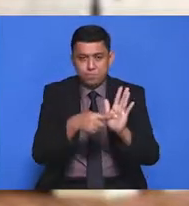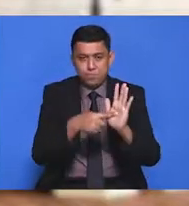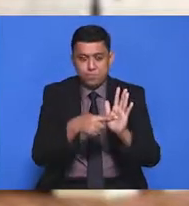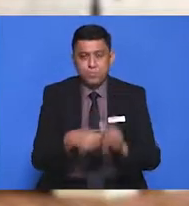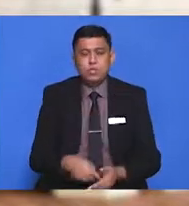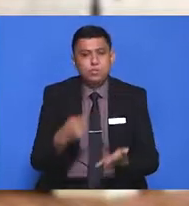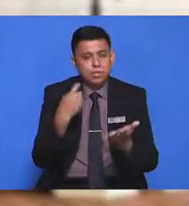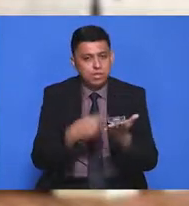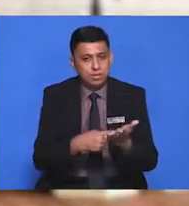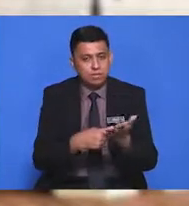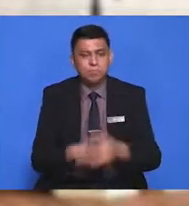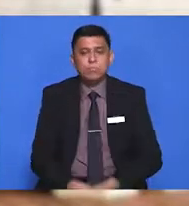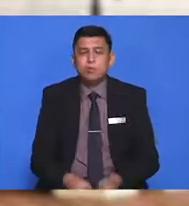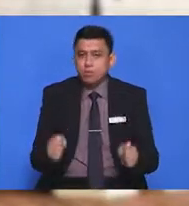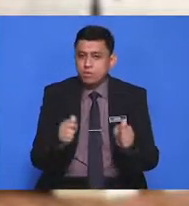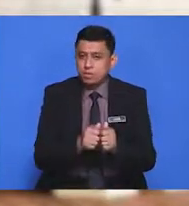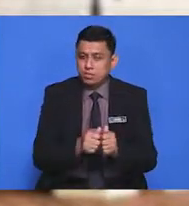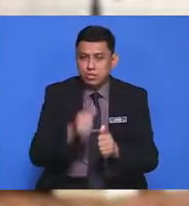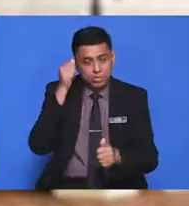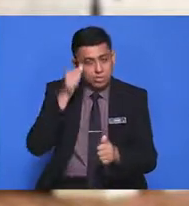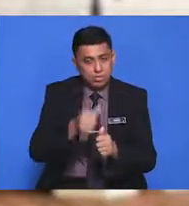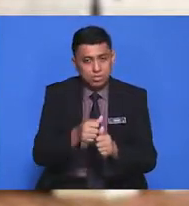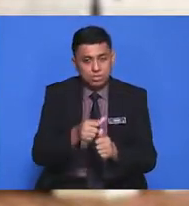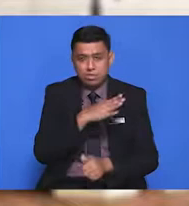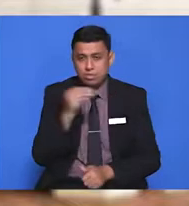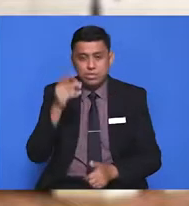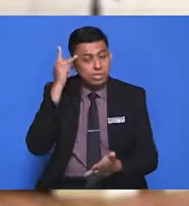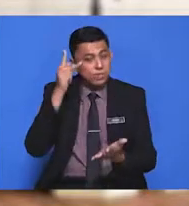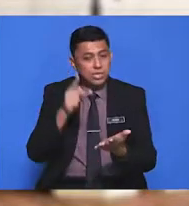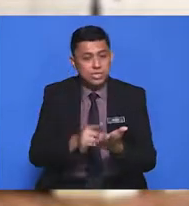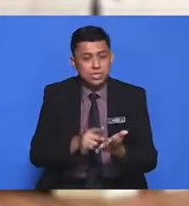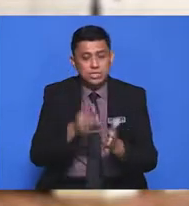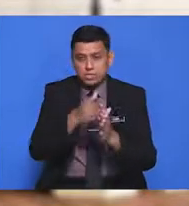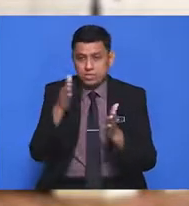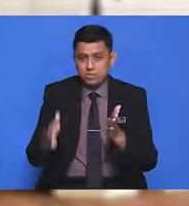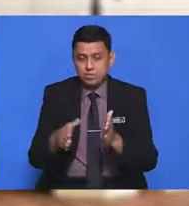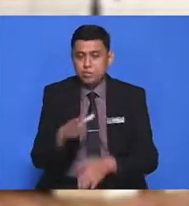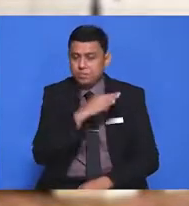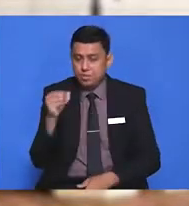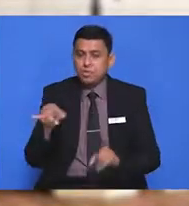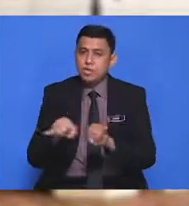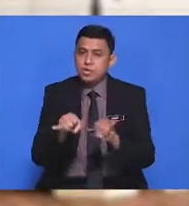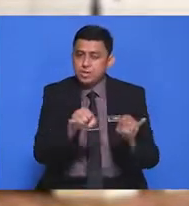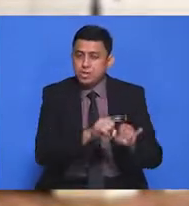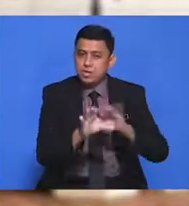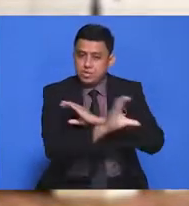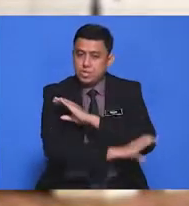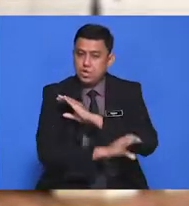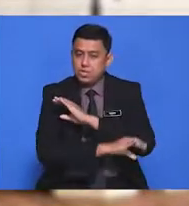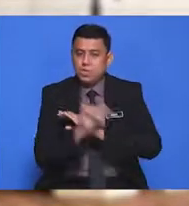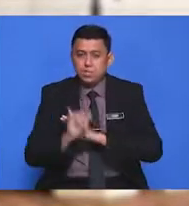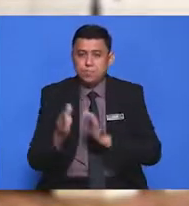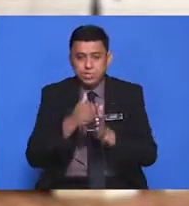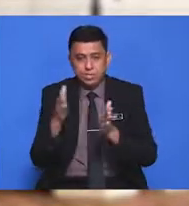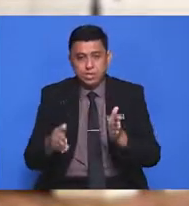pengiktirafan dan penghargaan dengan mengingati dan mengenali jiran tetangga dan juga negara-negara yang berjiran